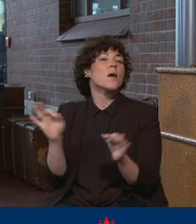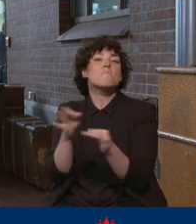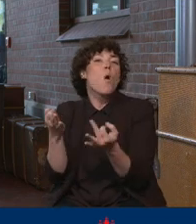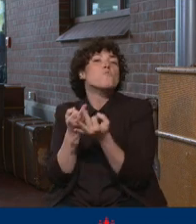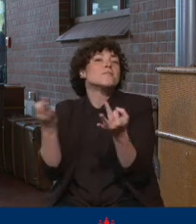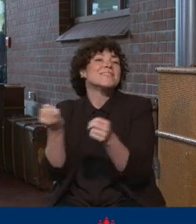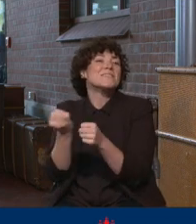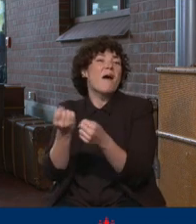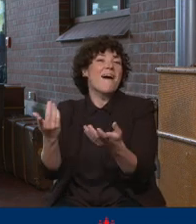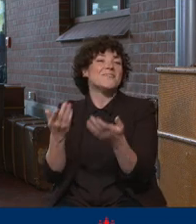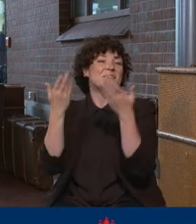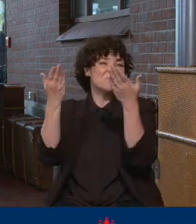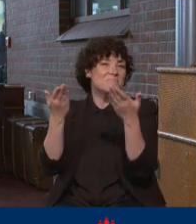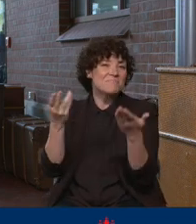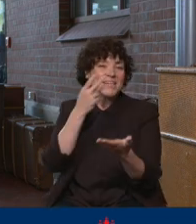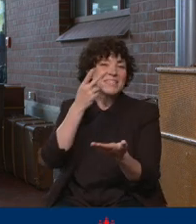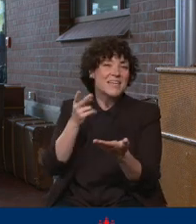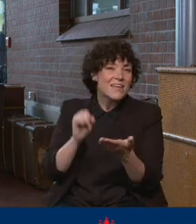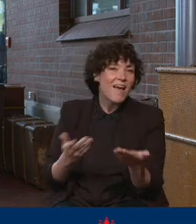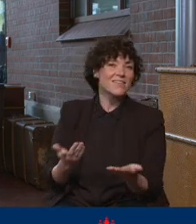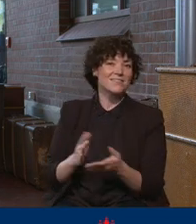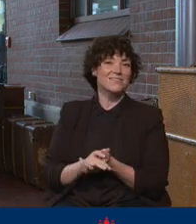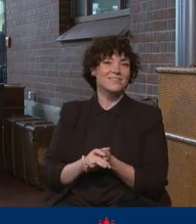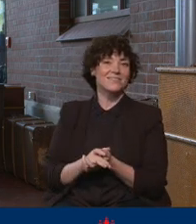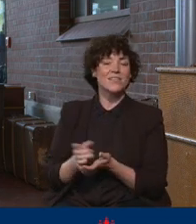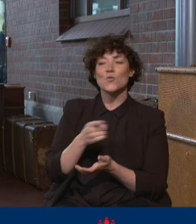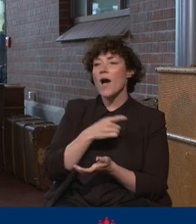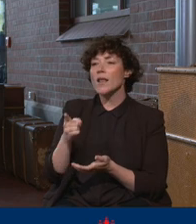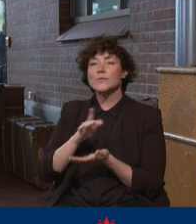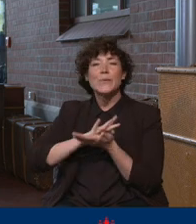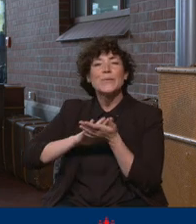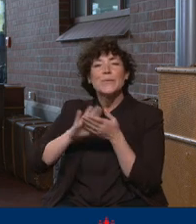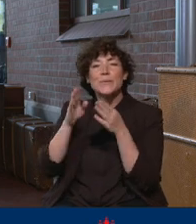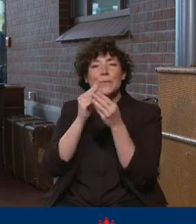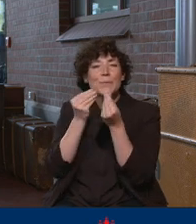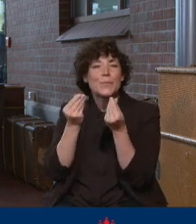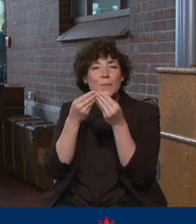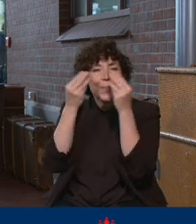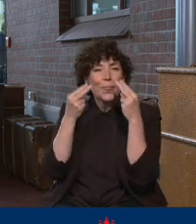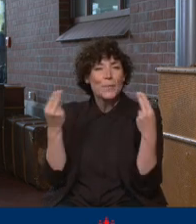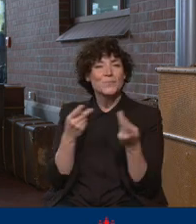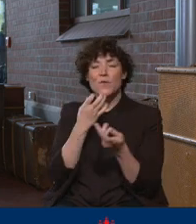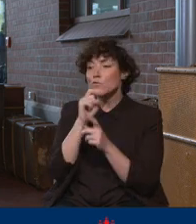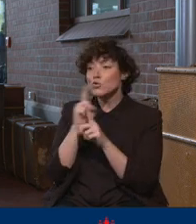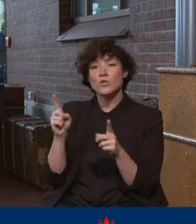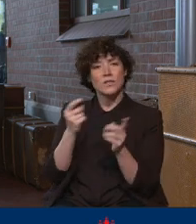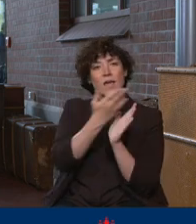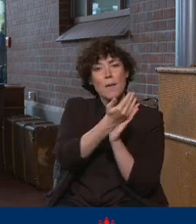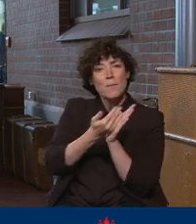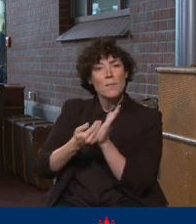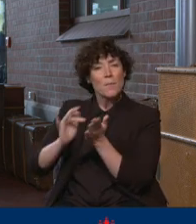vorstellung dass wir jetzt hier alles schön geschleckt machen sozusagen alle spuren aus vision sondern ganz im gegenteil